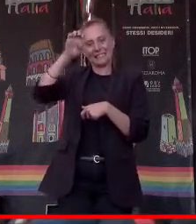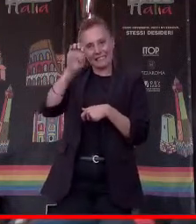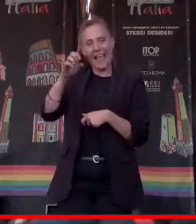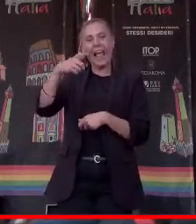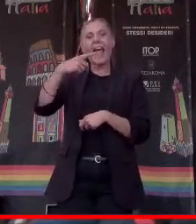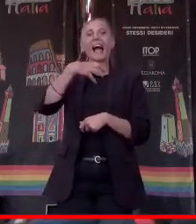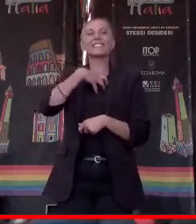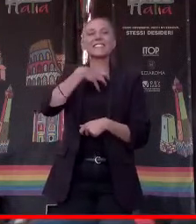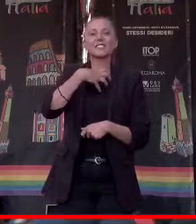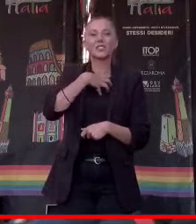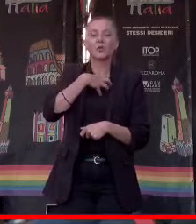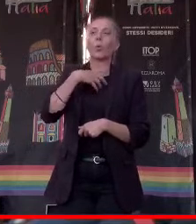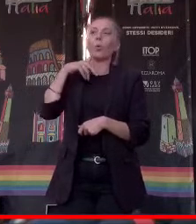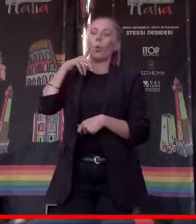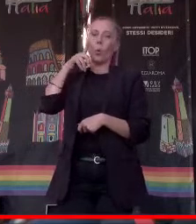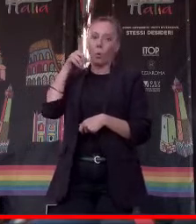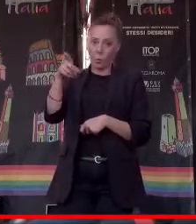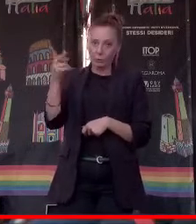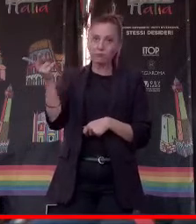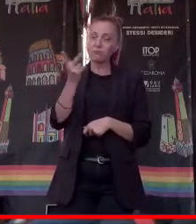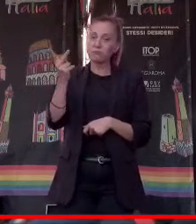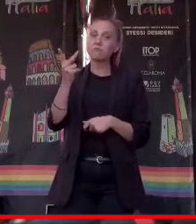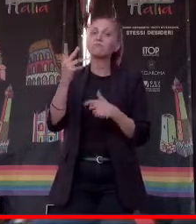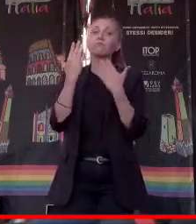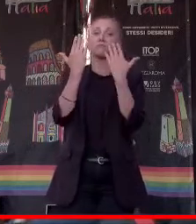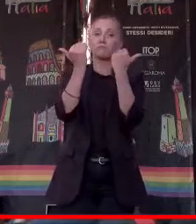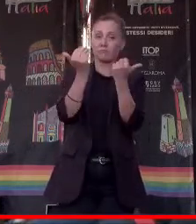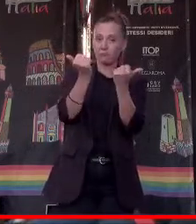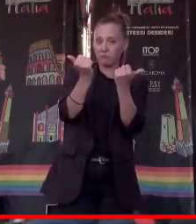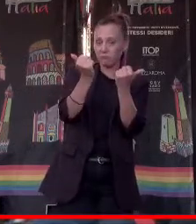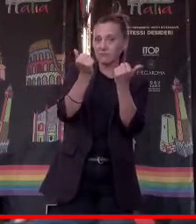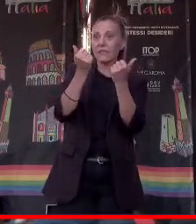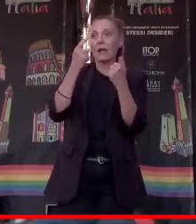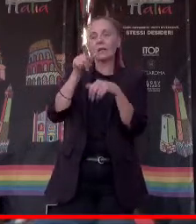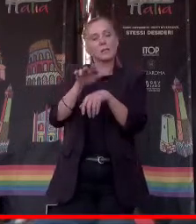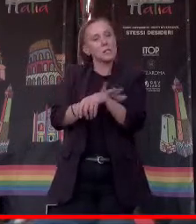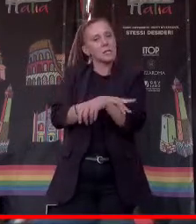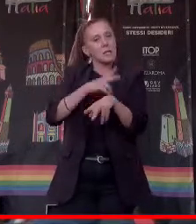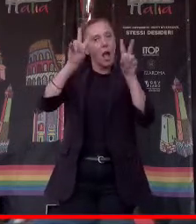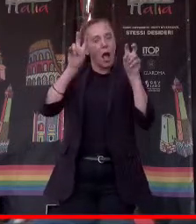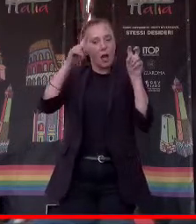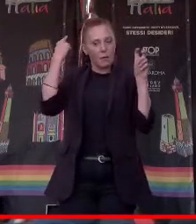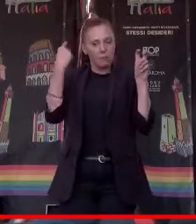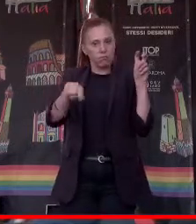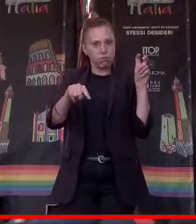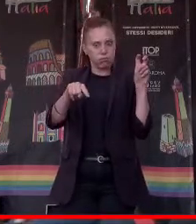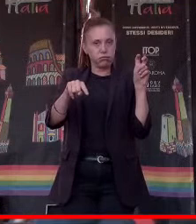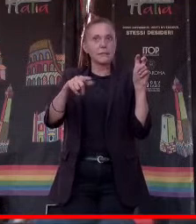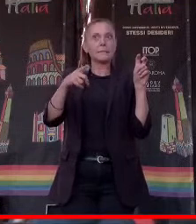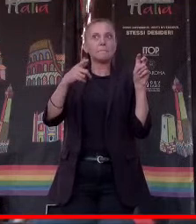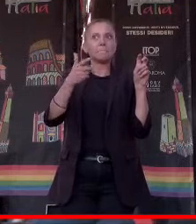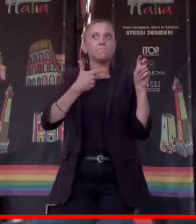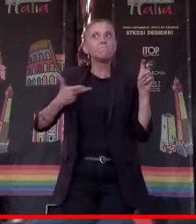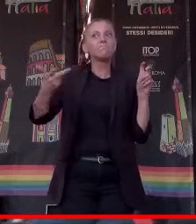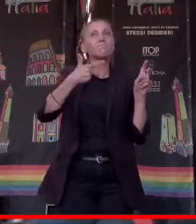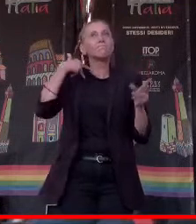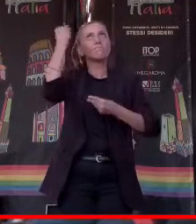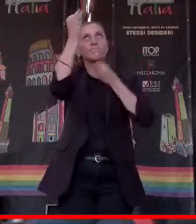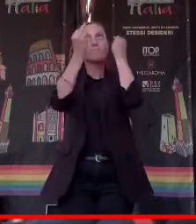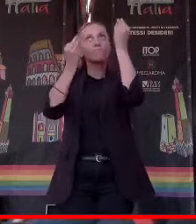molto sensibili rispetto a questo tema e noi abbiamo iniziato a pensare, diciamo